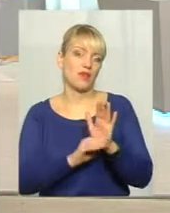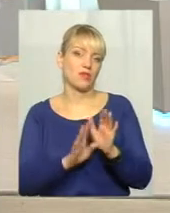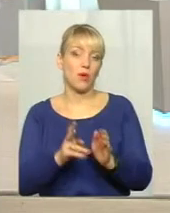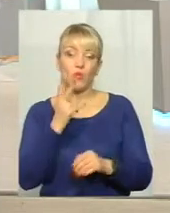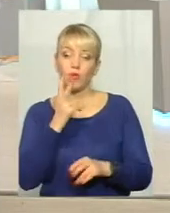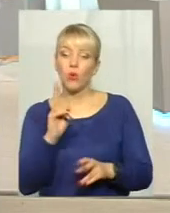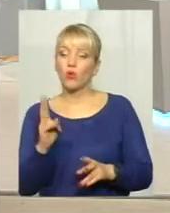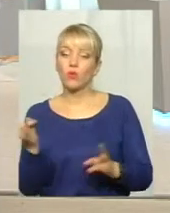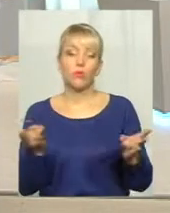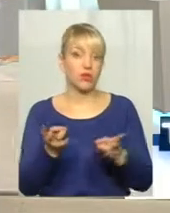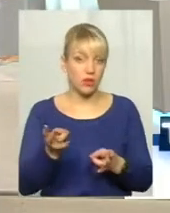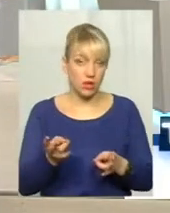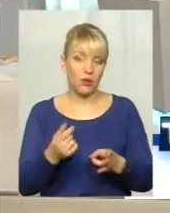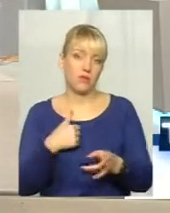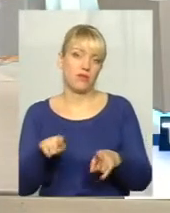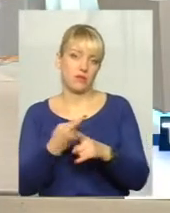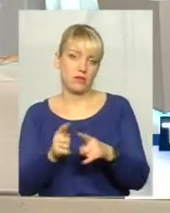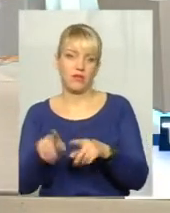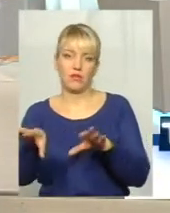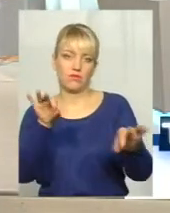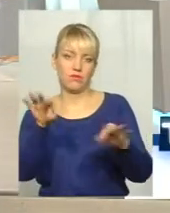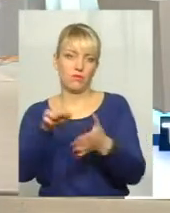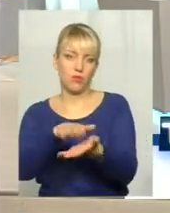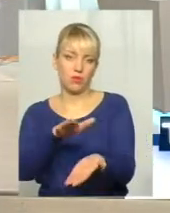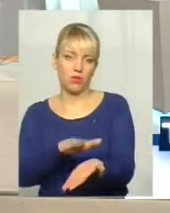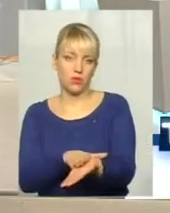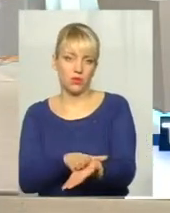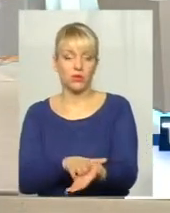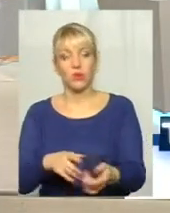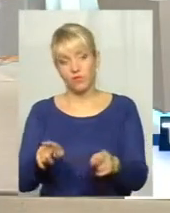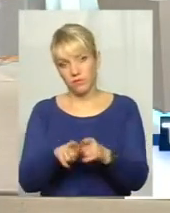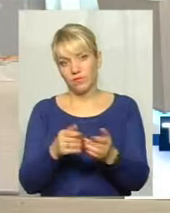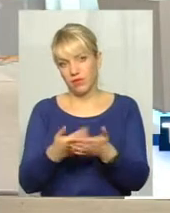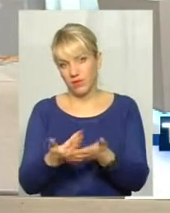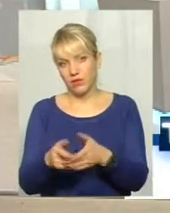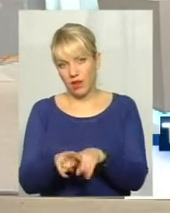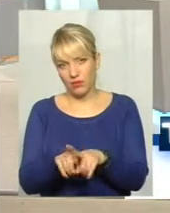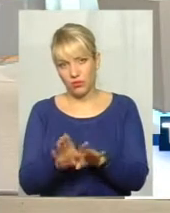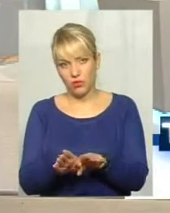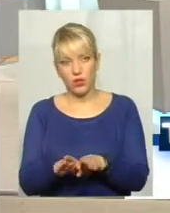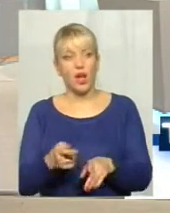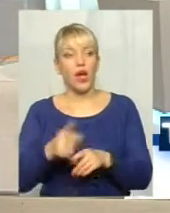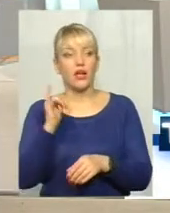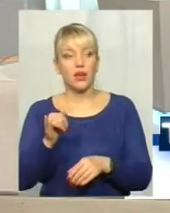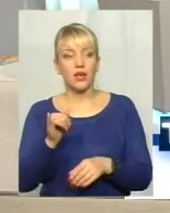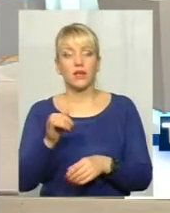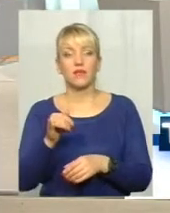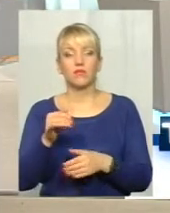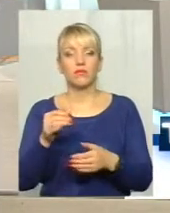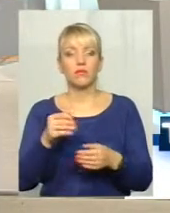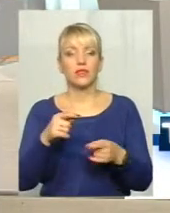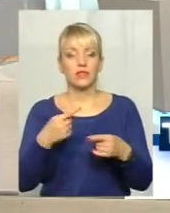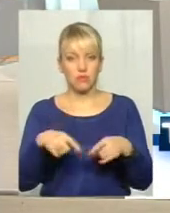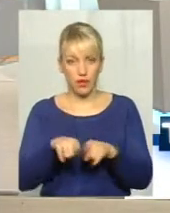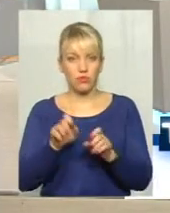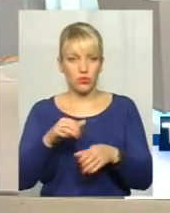треба, тих і пропишемо. Ну, от десь так, напевно, це теоретично може бути. Ну, тобто я так розумію, що може відбутися наступним чином,